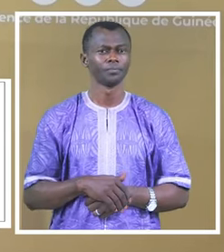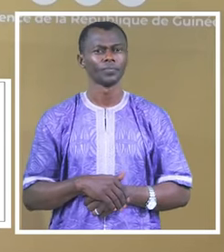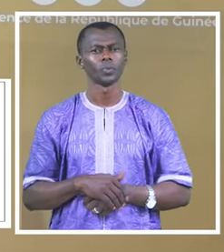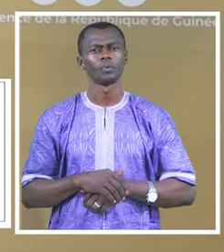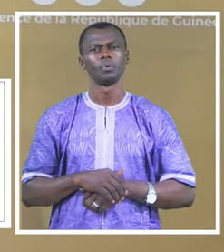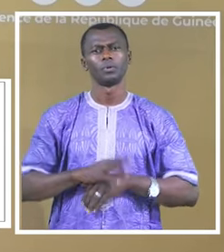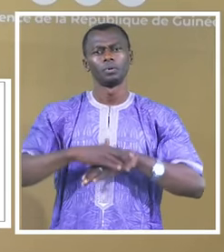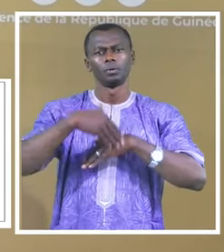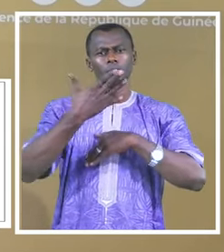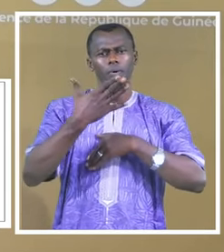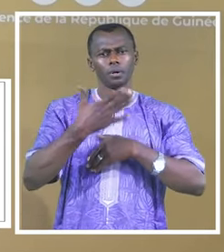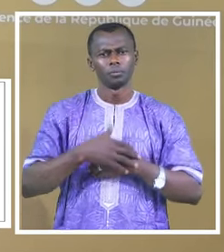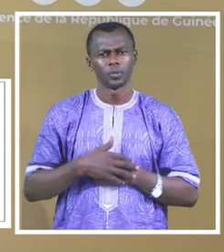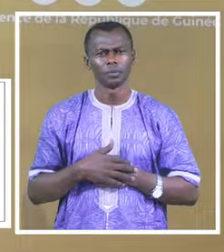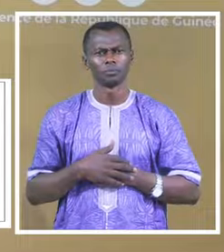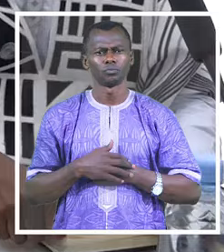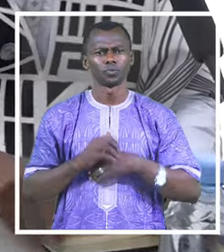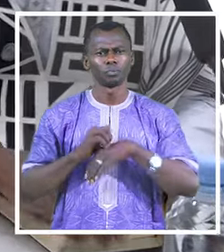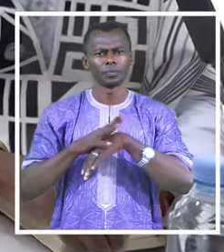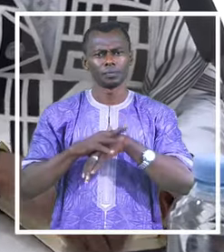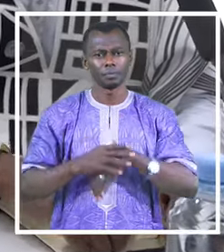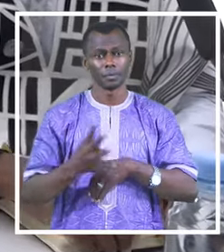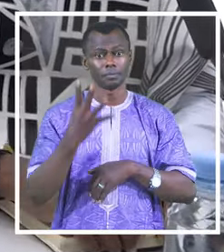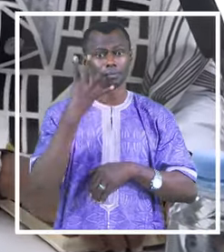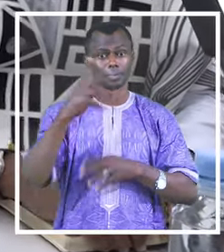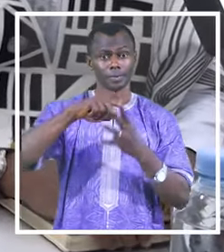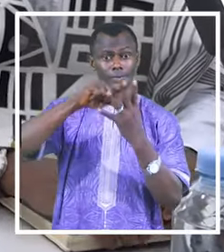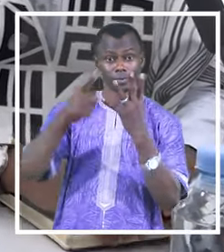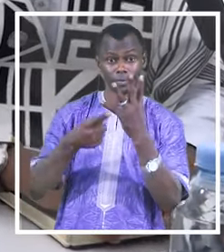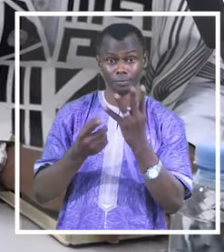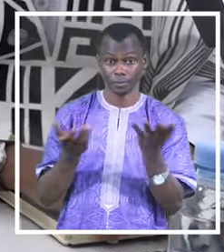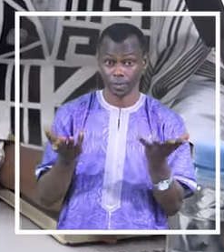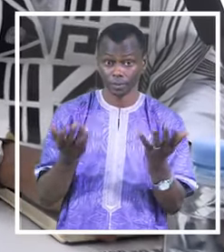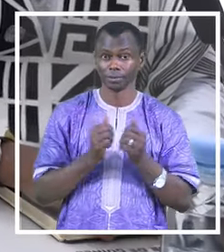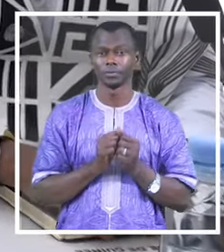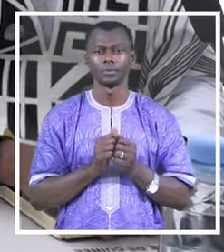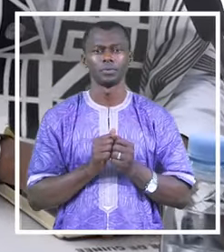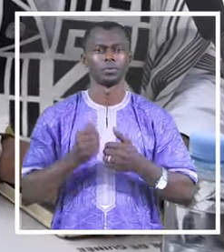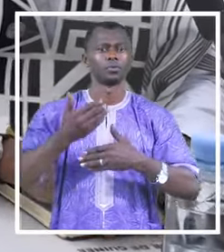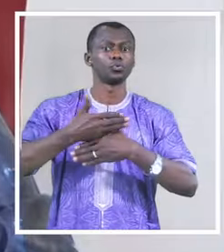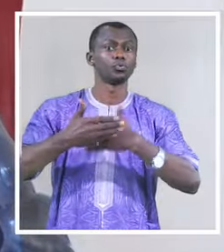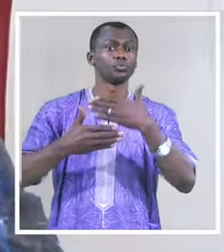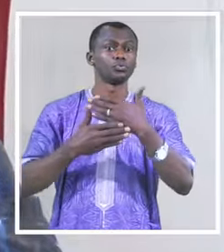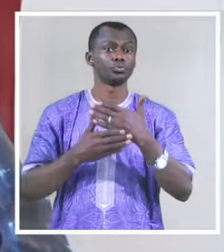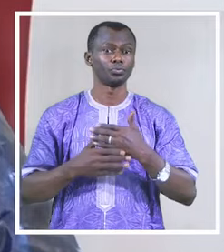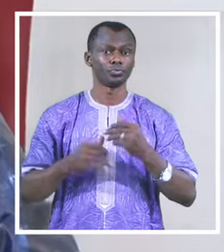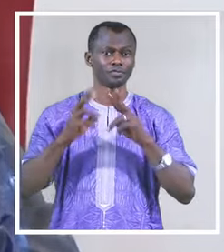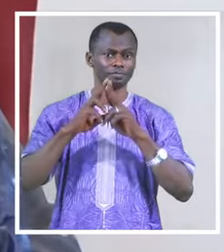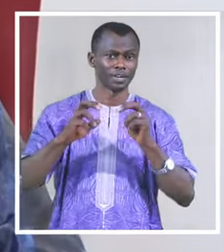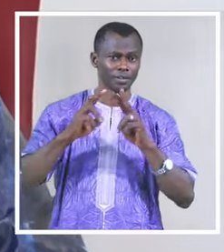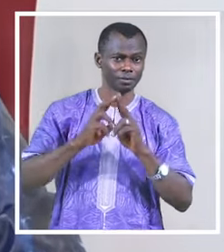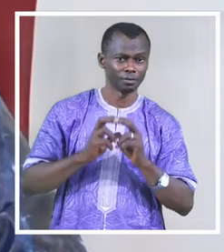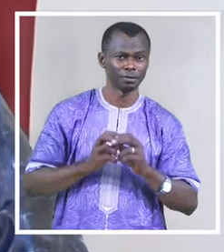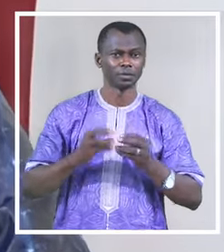de construction du centre d'insertion professionnelle à Kouza et en point 4, la mise en place d'un lycée et d'une école d'enseignement supérieur